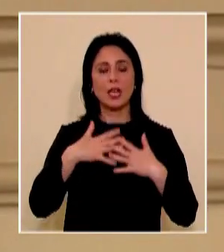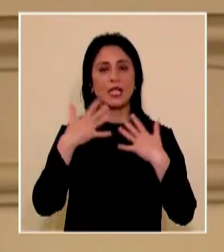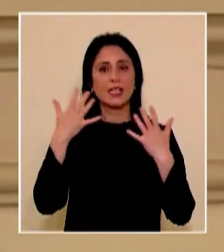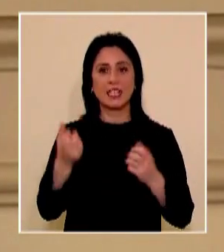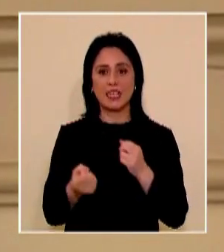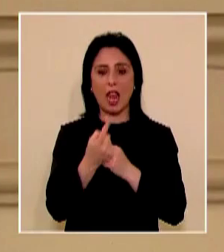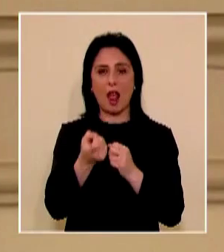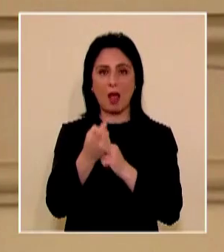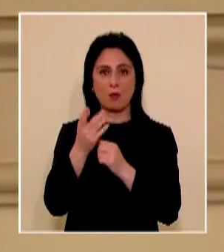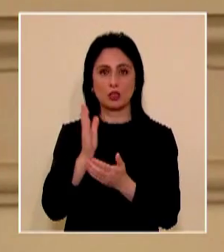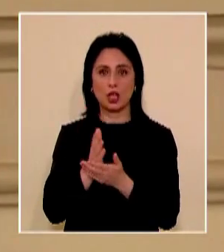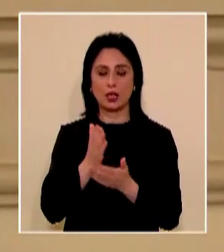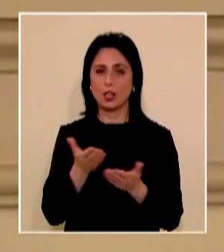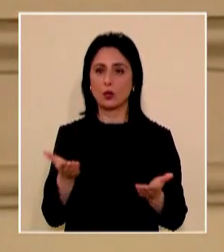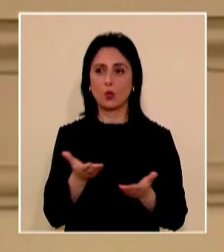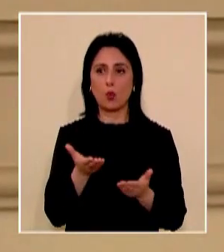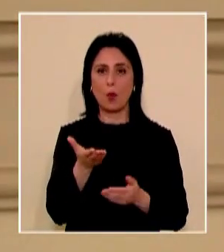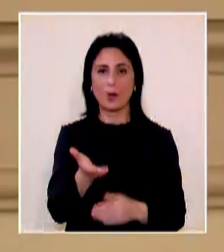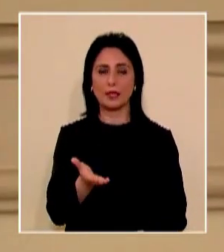jeżeli chodzi o